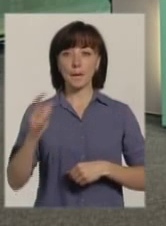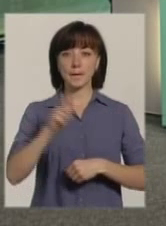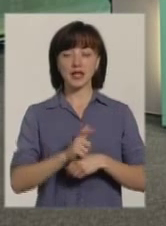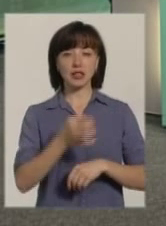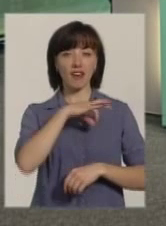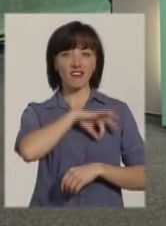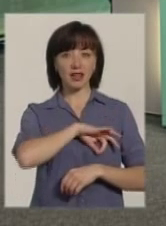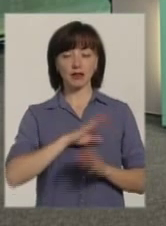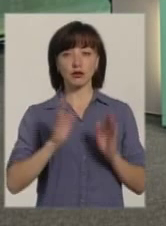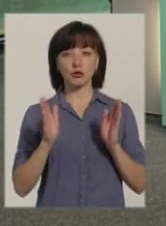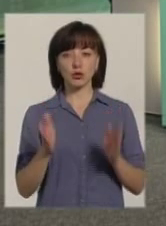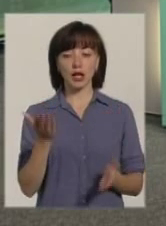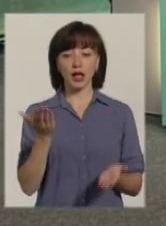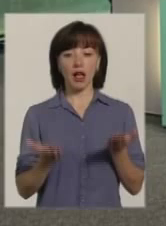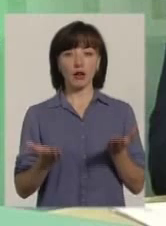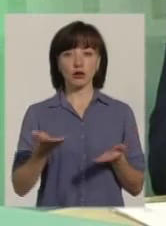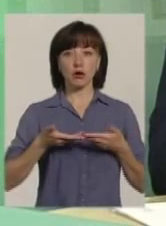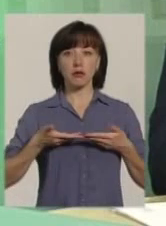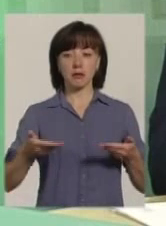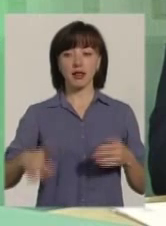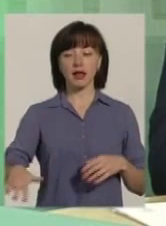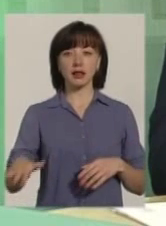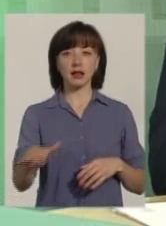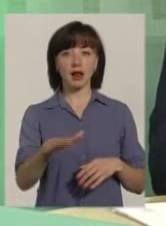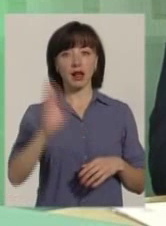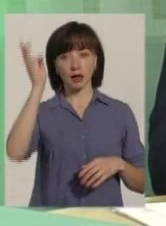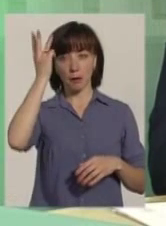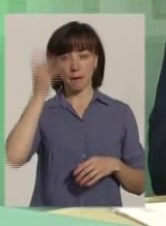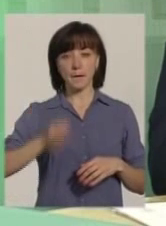ми на теренах Хмельниччини визначимо